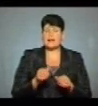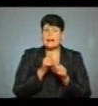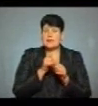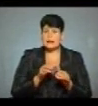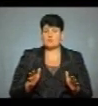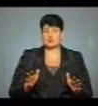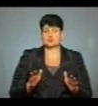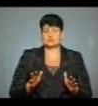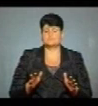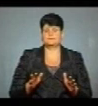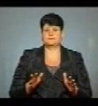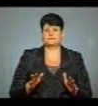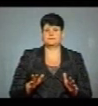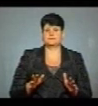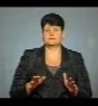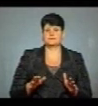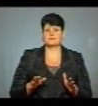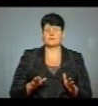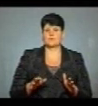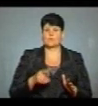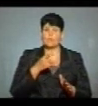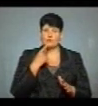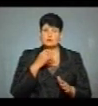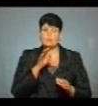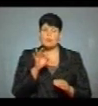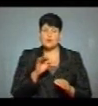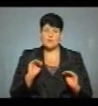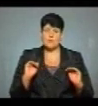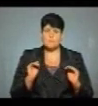виступати його обмеження перспективою для